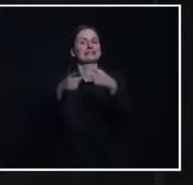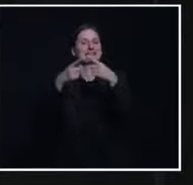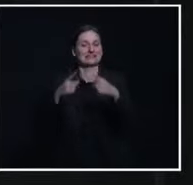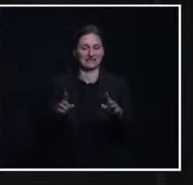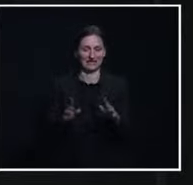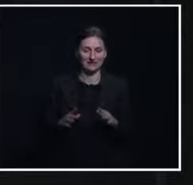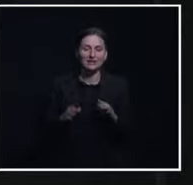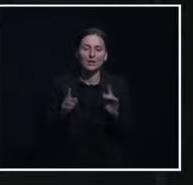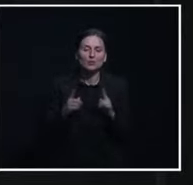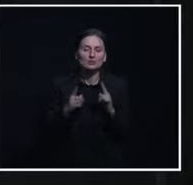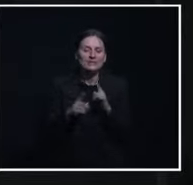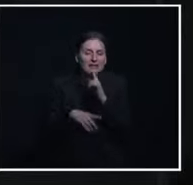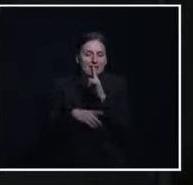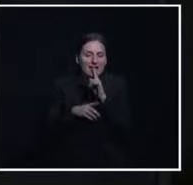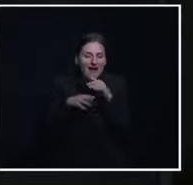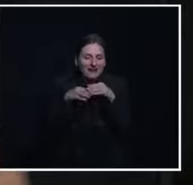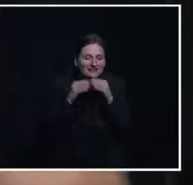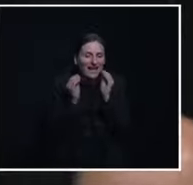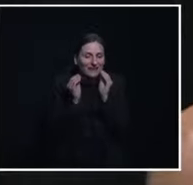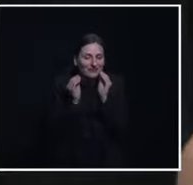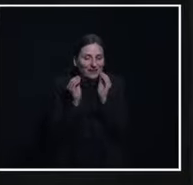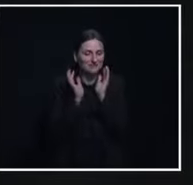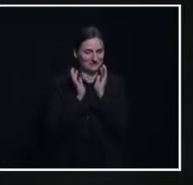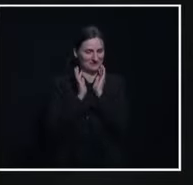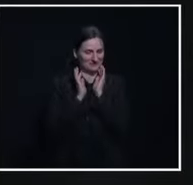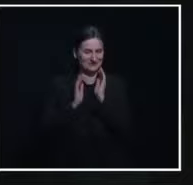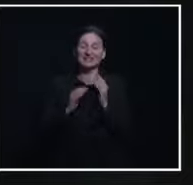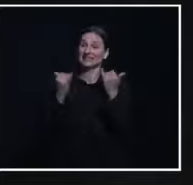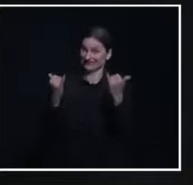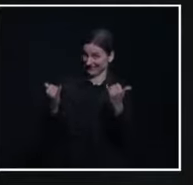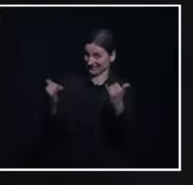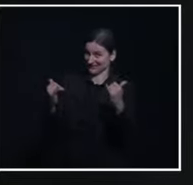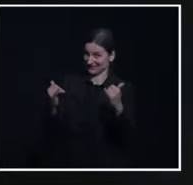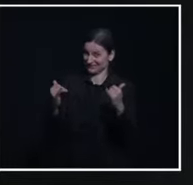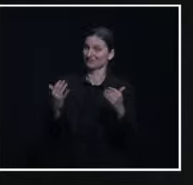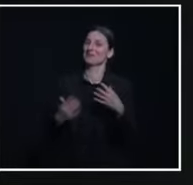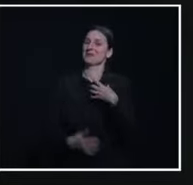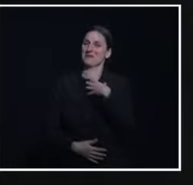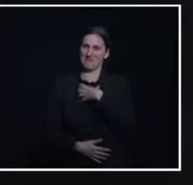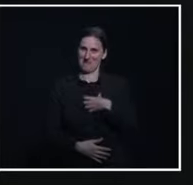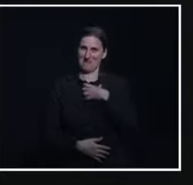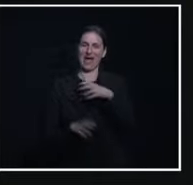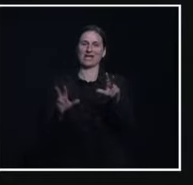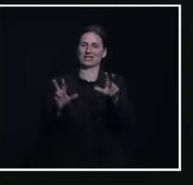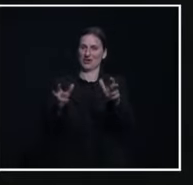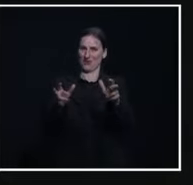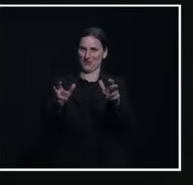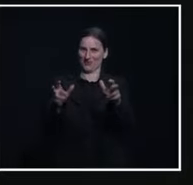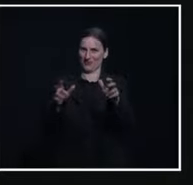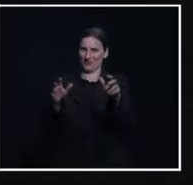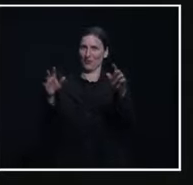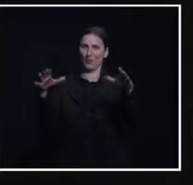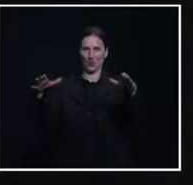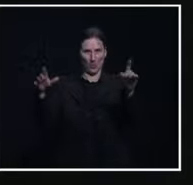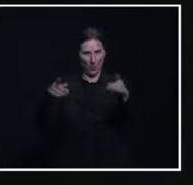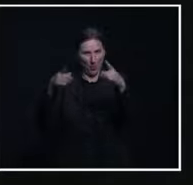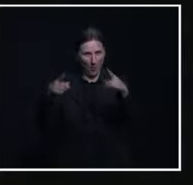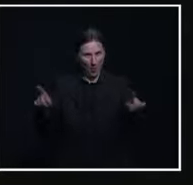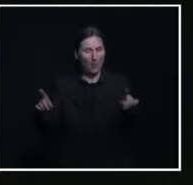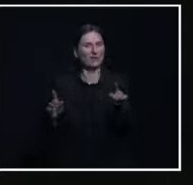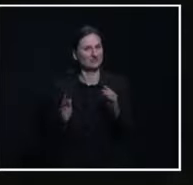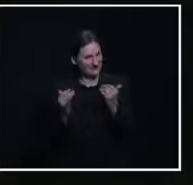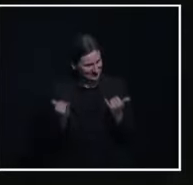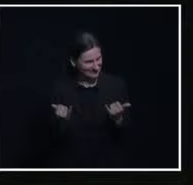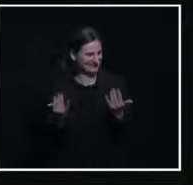jetzt ziemlich leise an. Jetzt hören wir den Chor des Bayerischen Rundfunks mit dem Lied Singen.